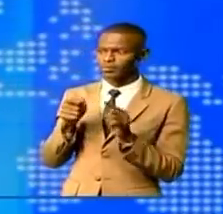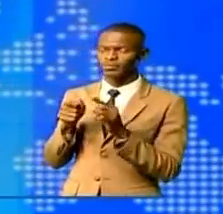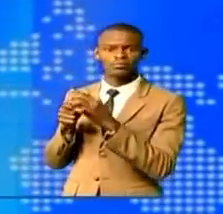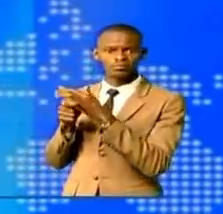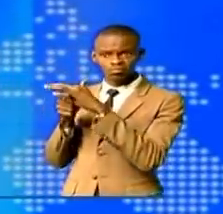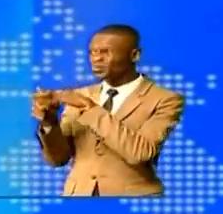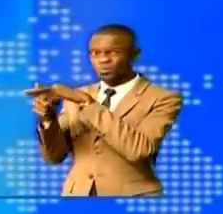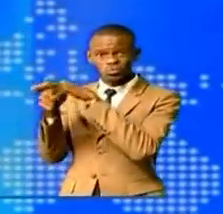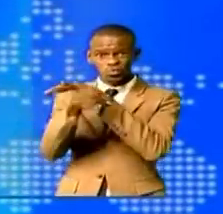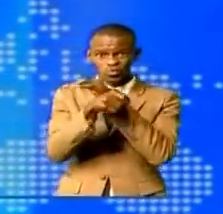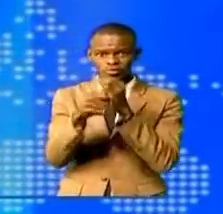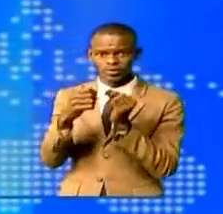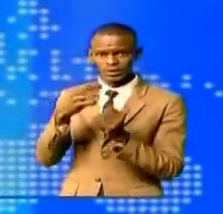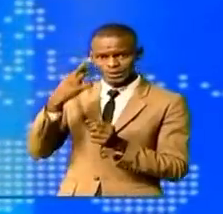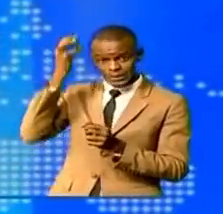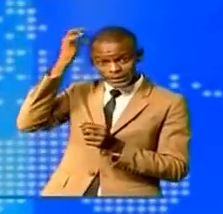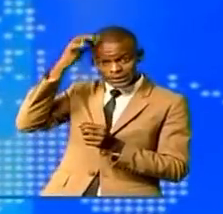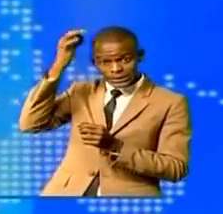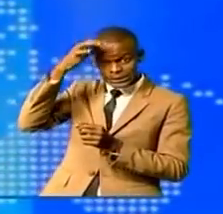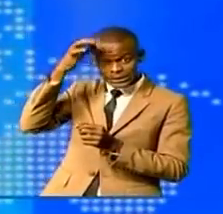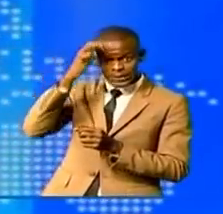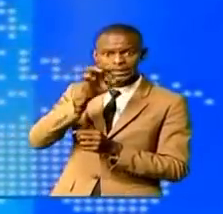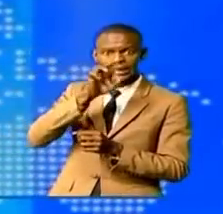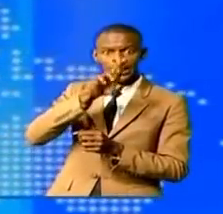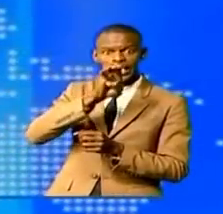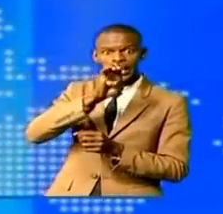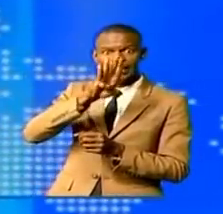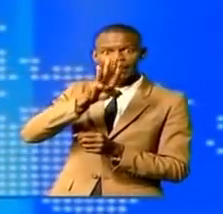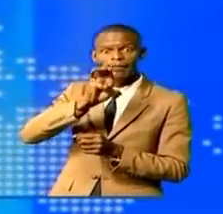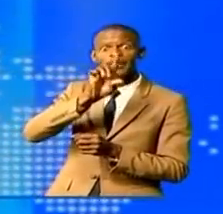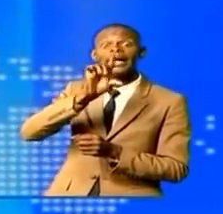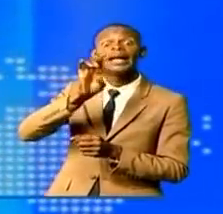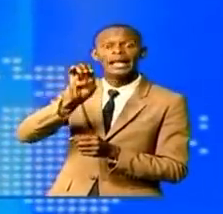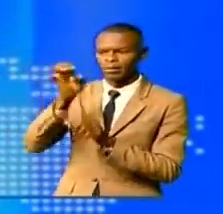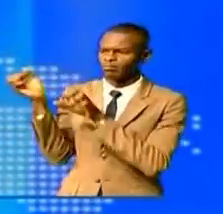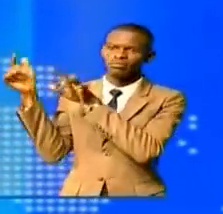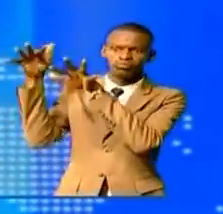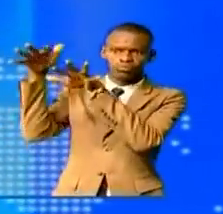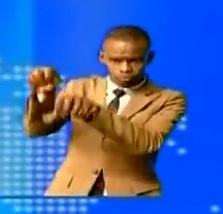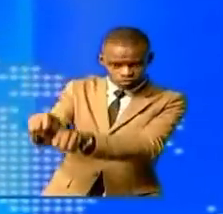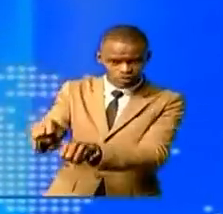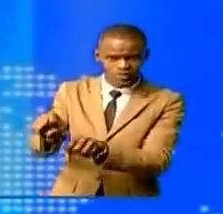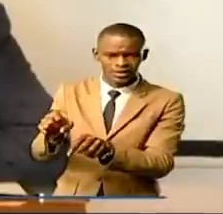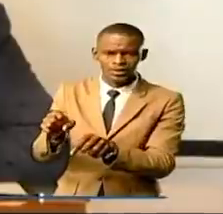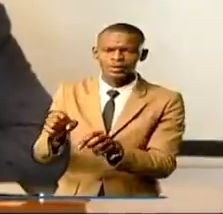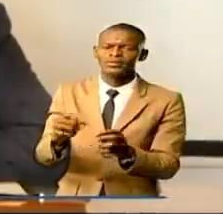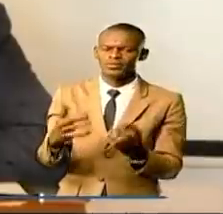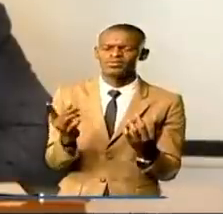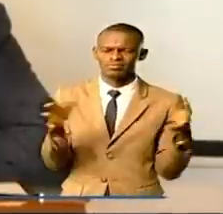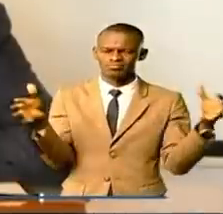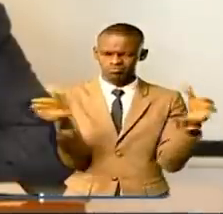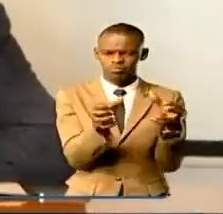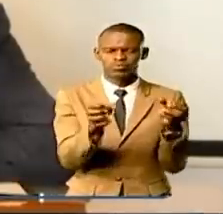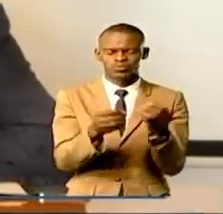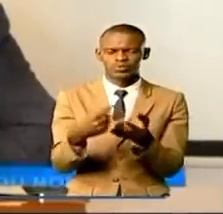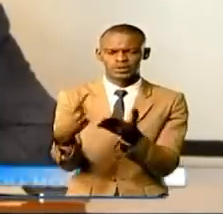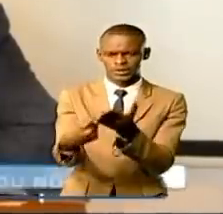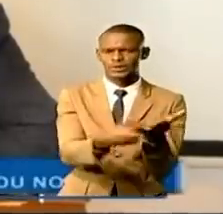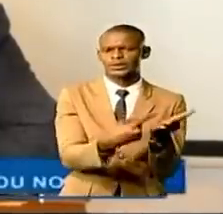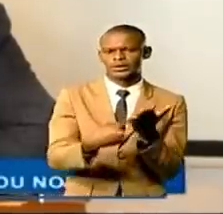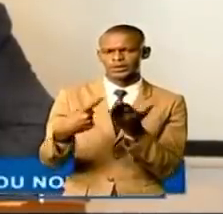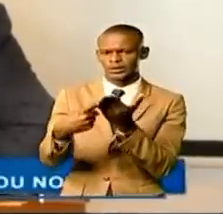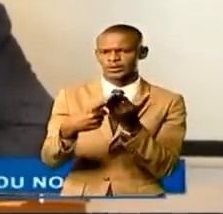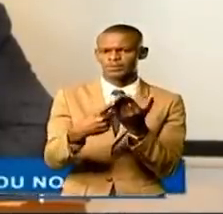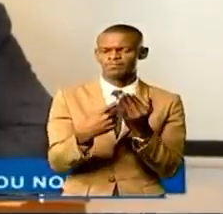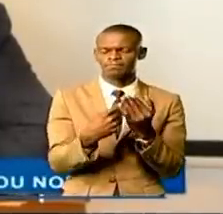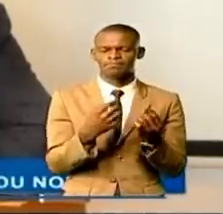plusieurs populations quittant la localité de Nirangongo pour le village de Goma. Il a été constaté